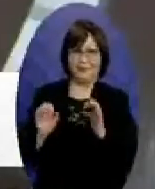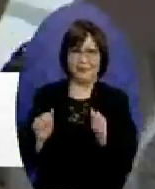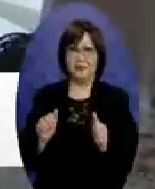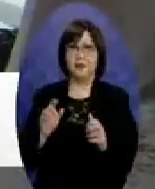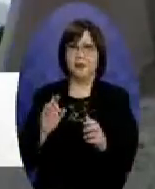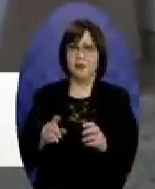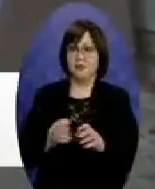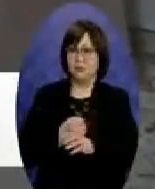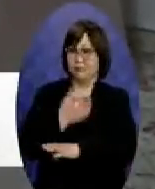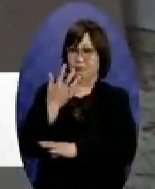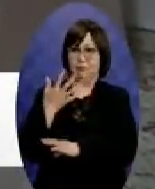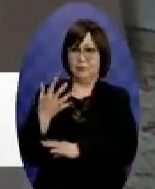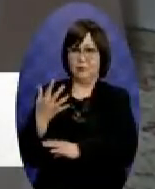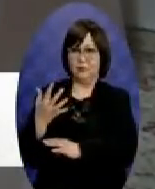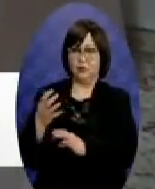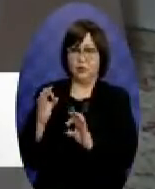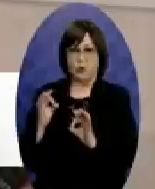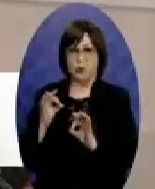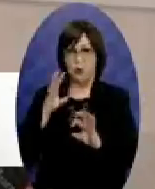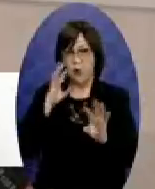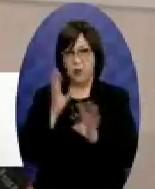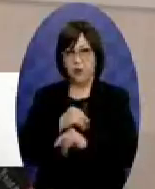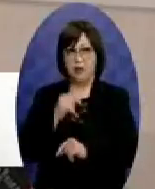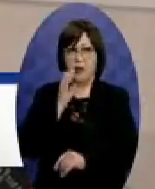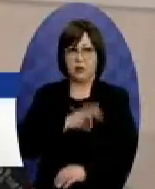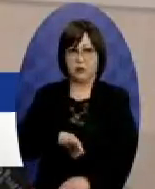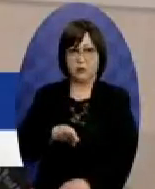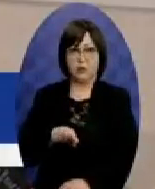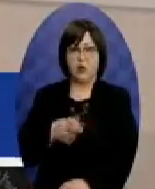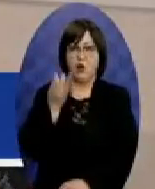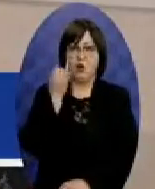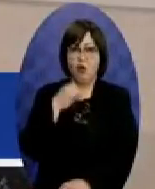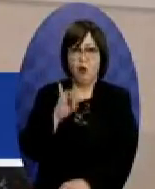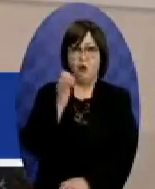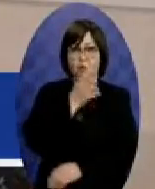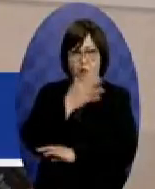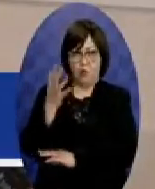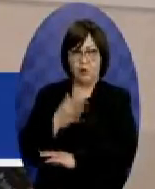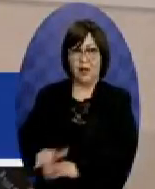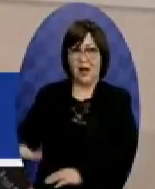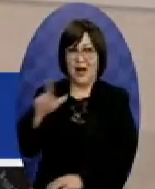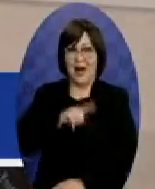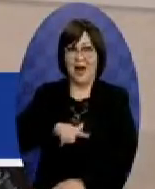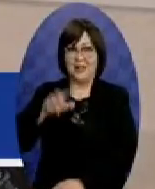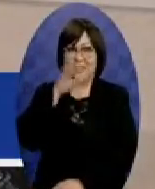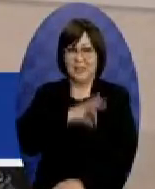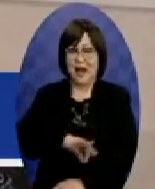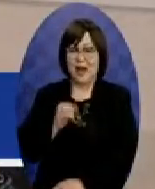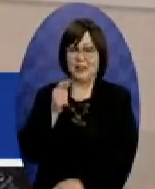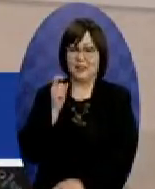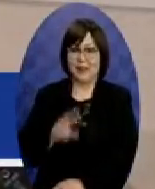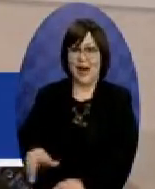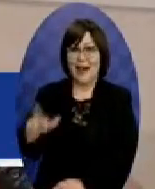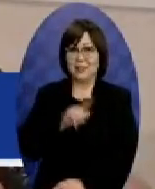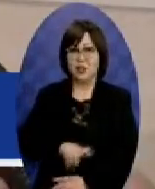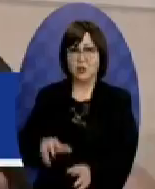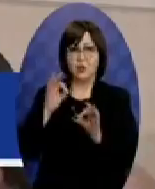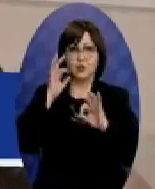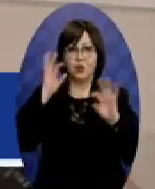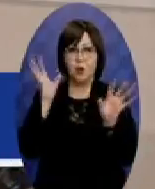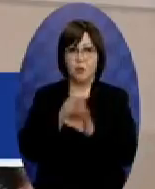ашиглалтыг хязгаарлах бодлого ч мөн чухал байгаа юм. Ер нь бол айгаа мөн газар ашиглалт буюу одоо газара зөв зохистой